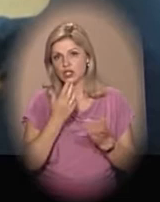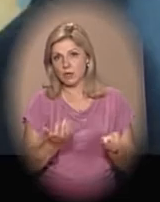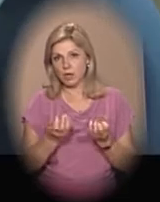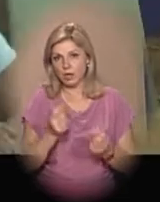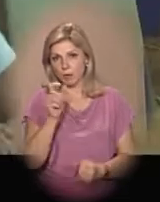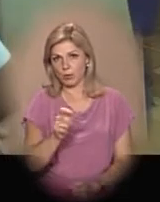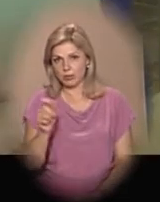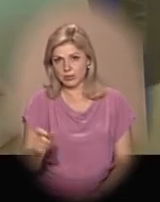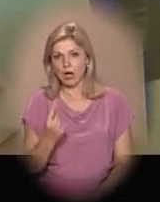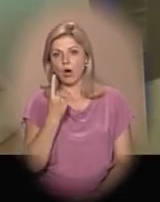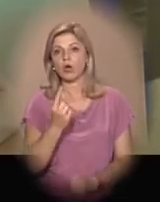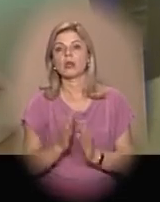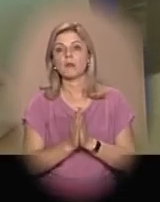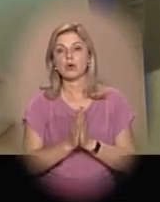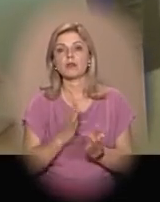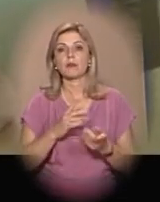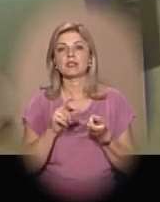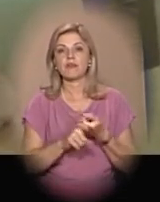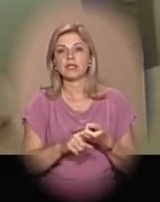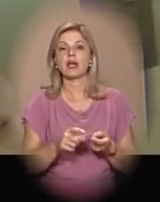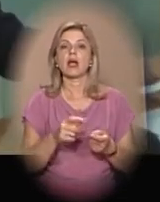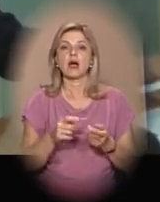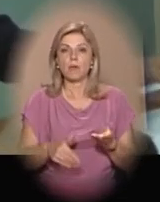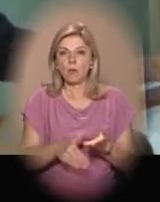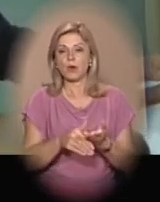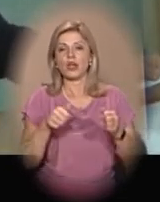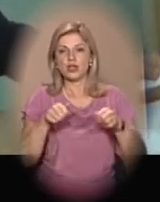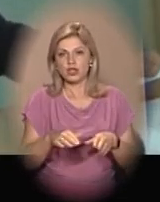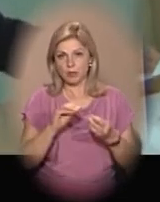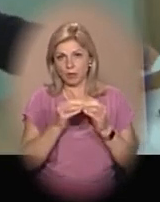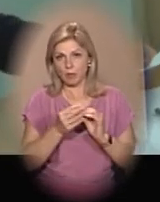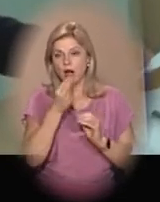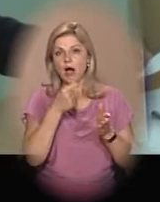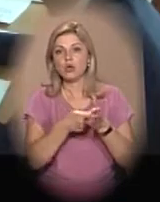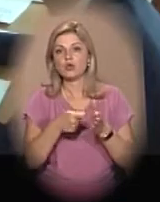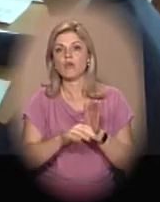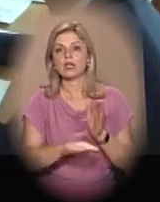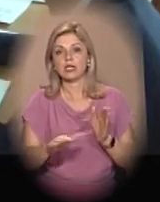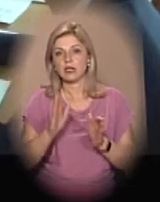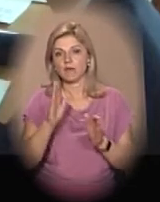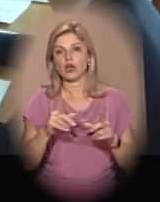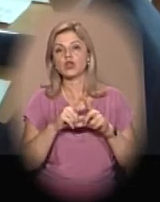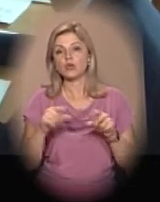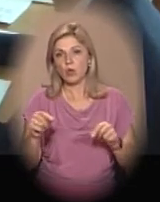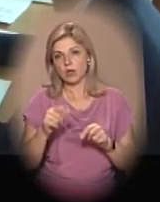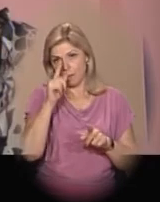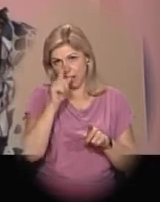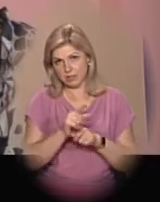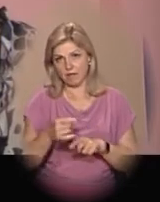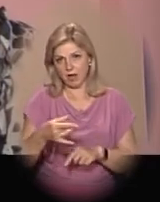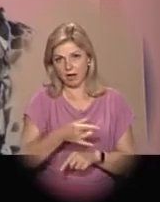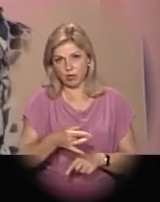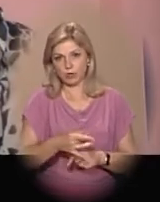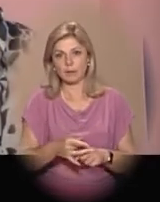громадян. Одне з прохань стосувалось сприяння у вирішенні проблеми харчування дітей у освітніх закладах Братського району.